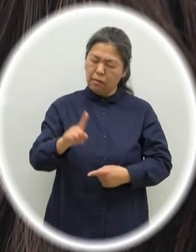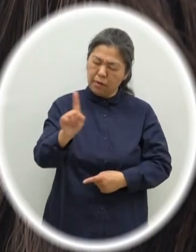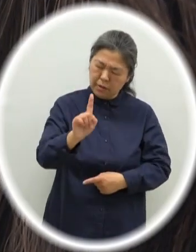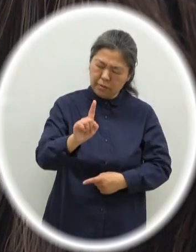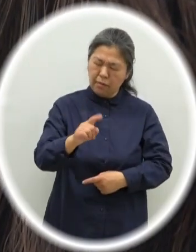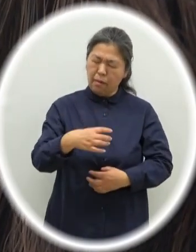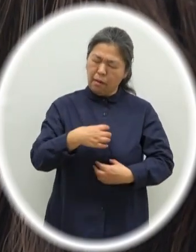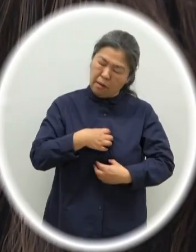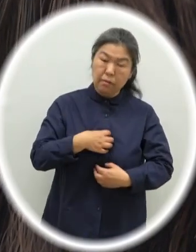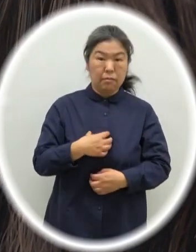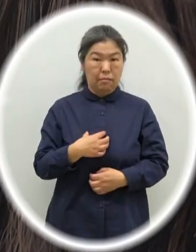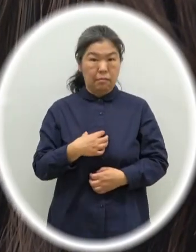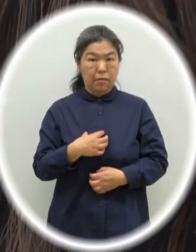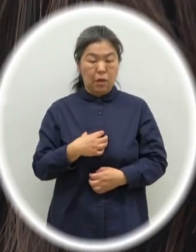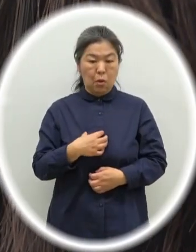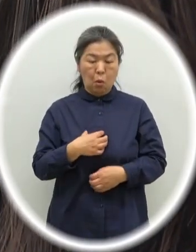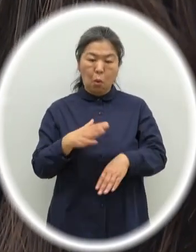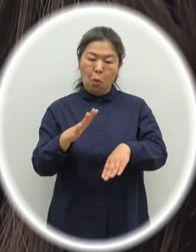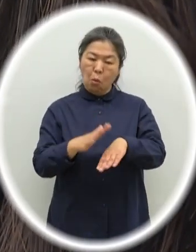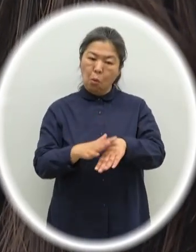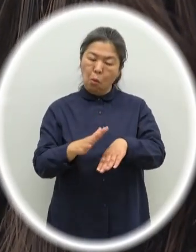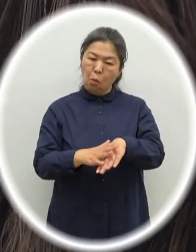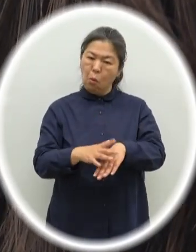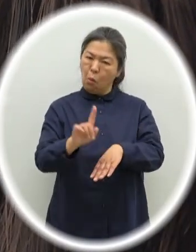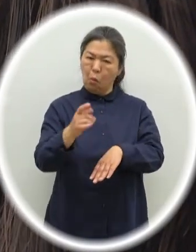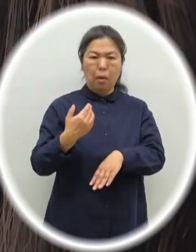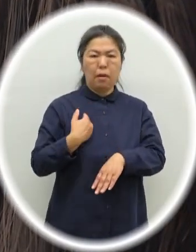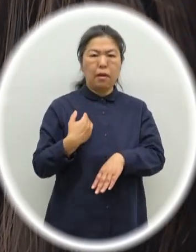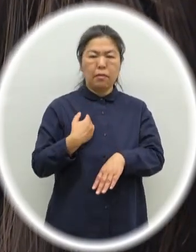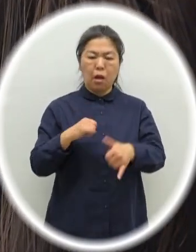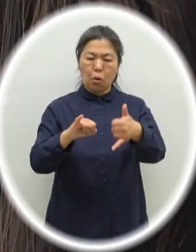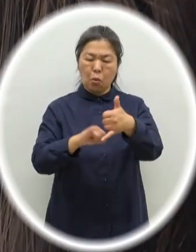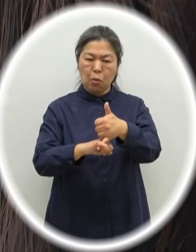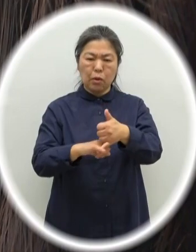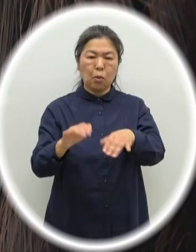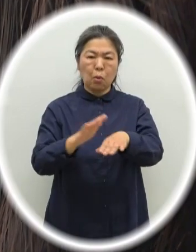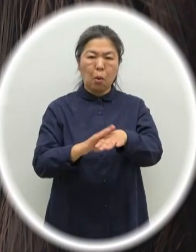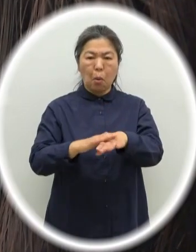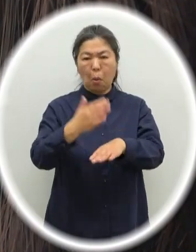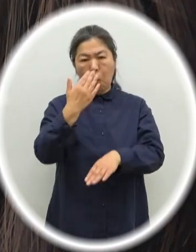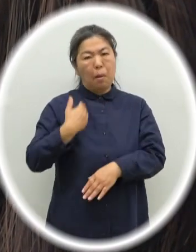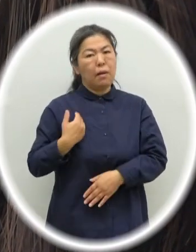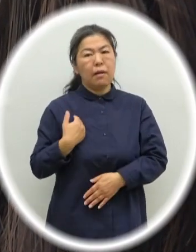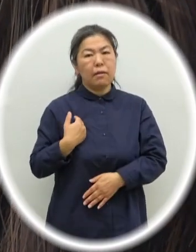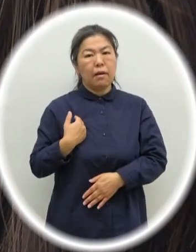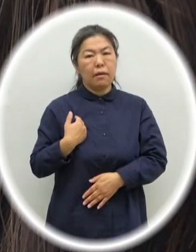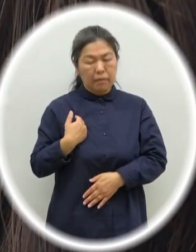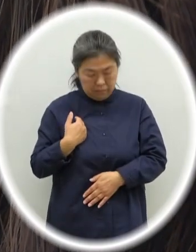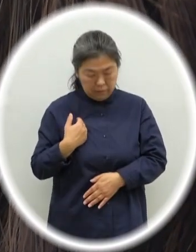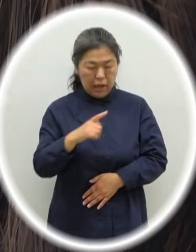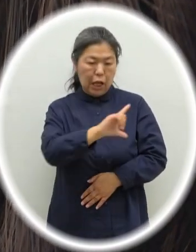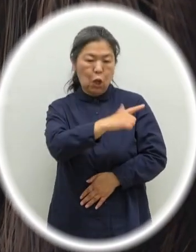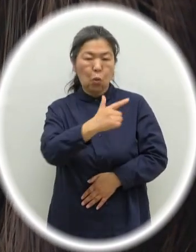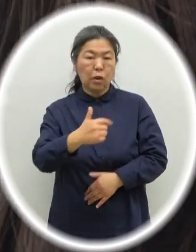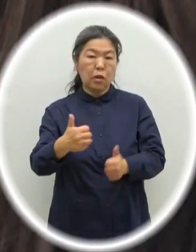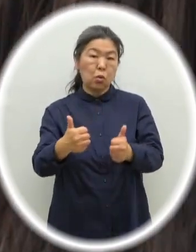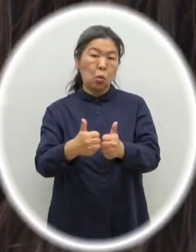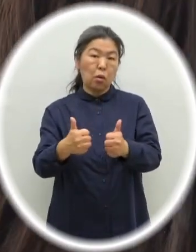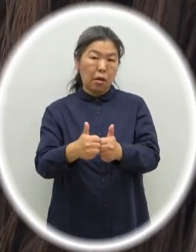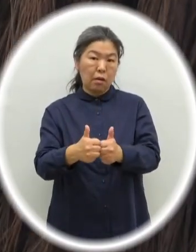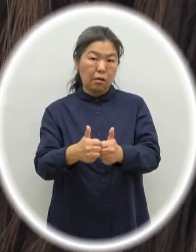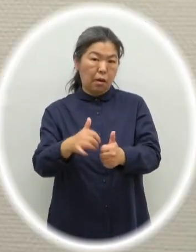なのかとか、または接種の方法がわからない、予約の方法がわからないなど、あらゆる相談に対応してまいります